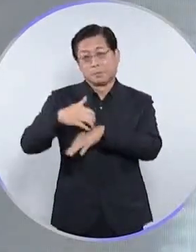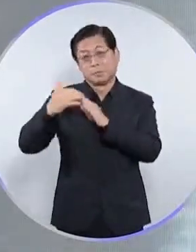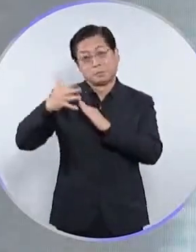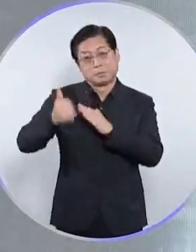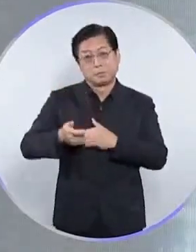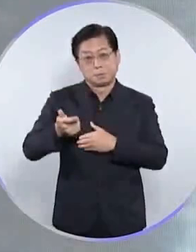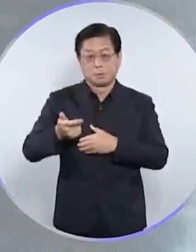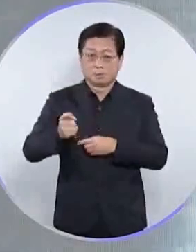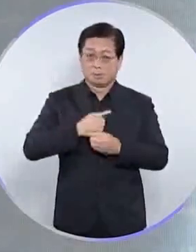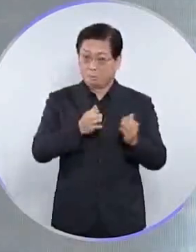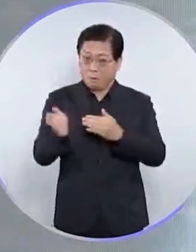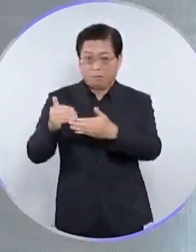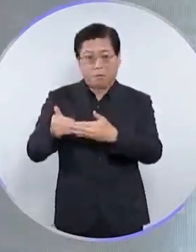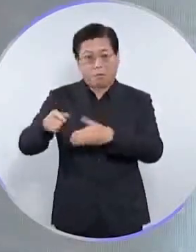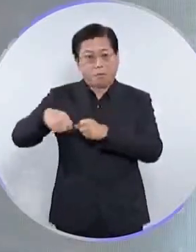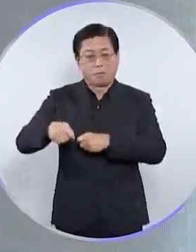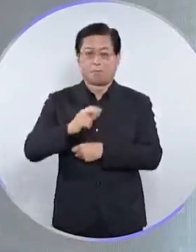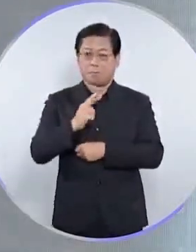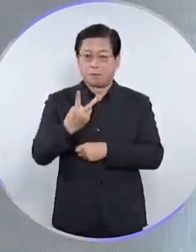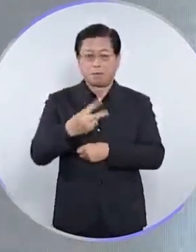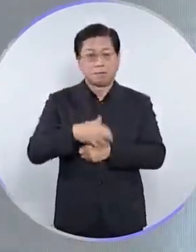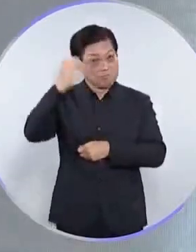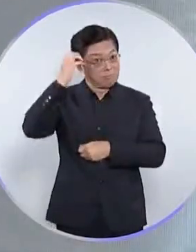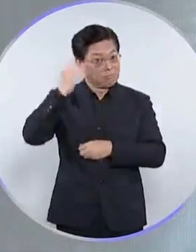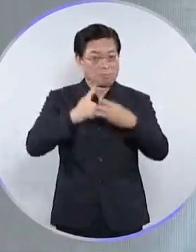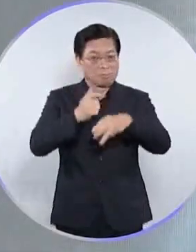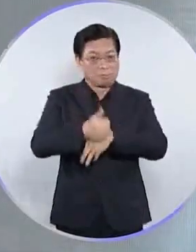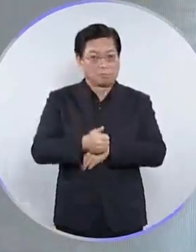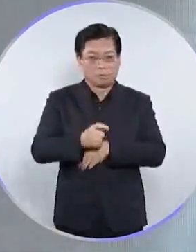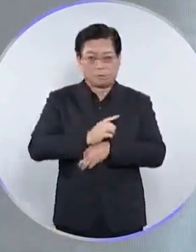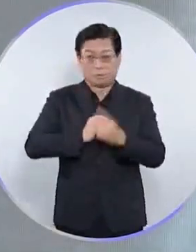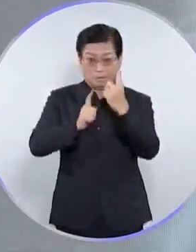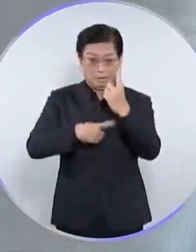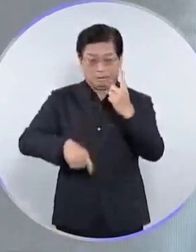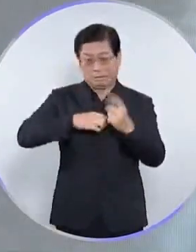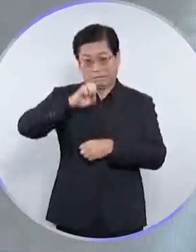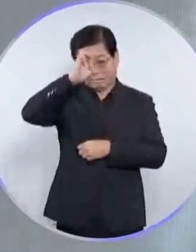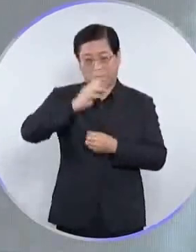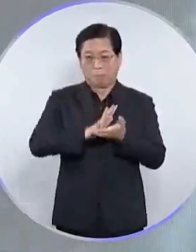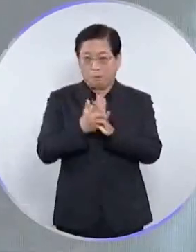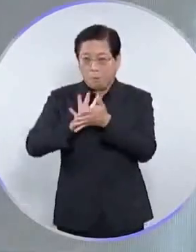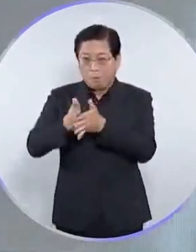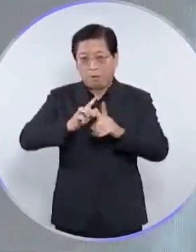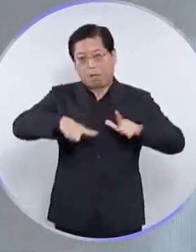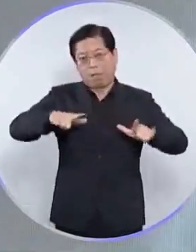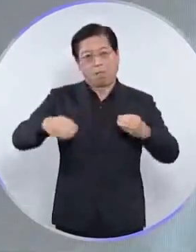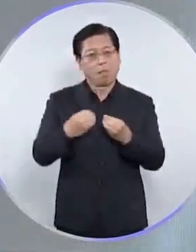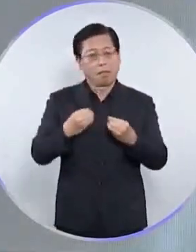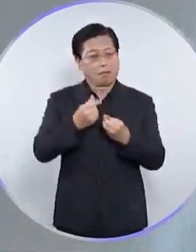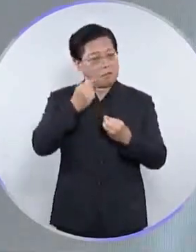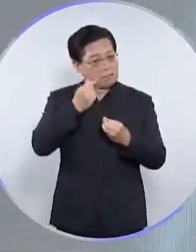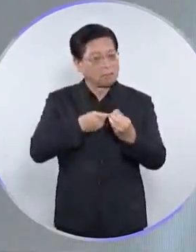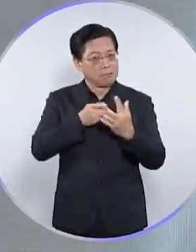长的亲中政策，或者是柯文哲主席的一人政党变化不定，无法预